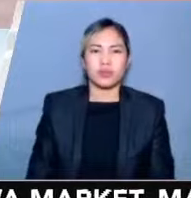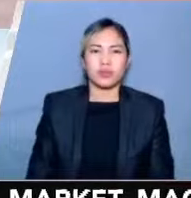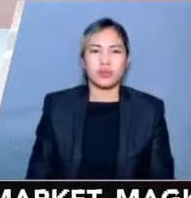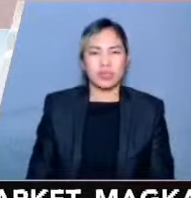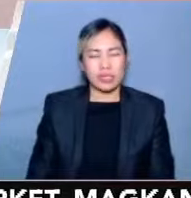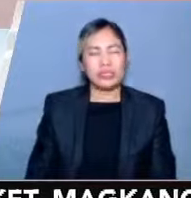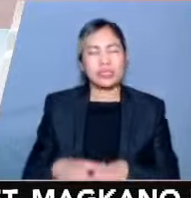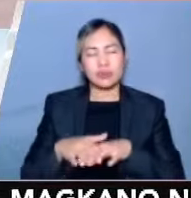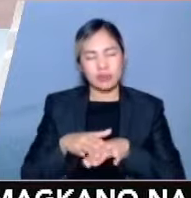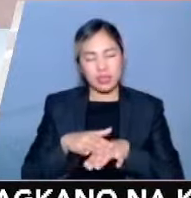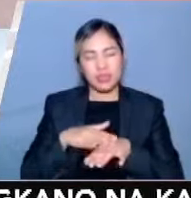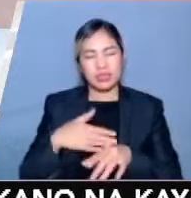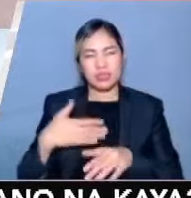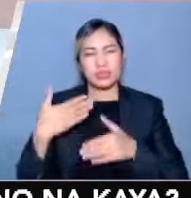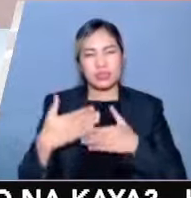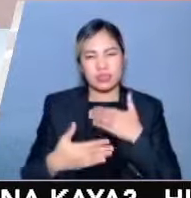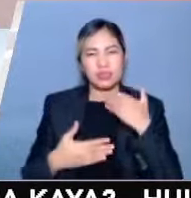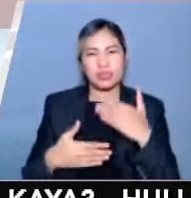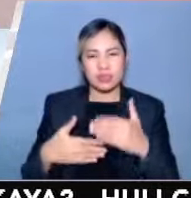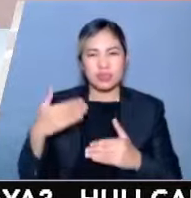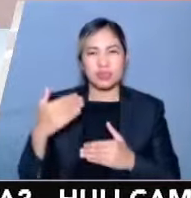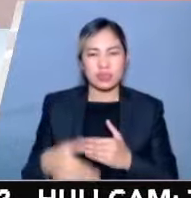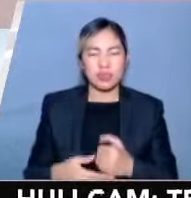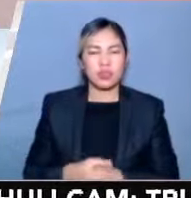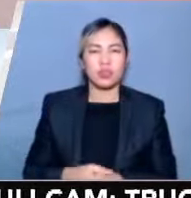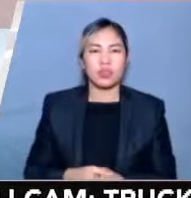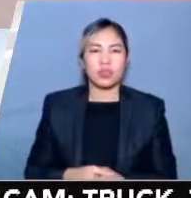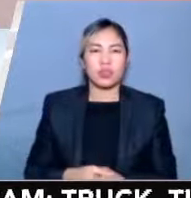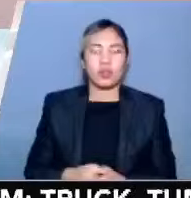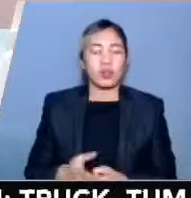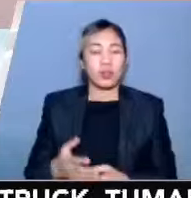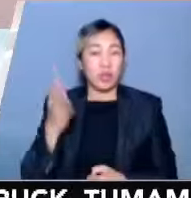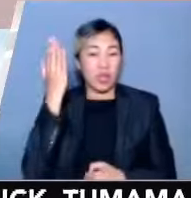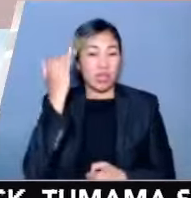Kasi doon sa nakikita natin na scenario, yung baha pa sila hanggang ngayon,